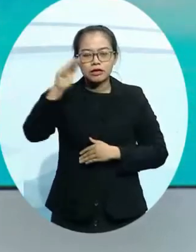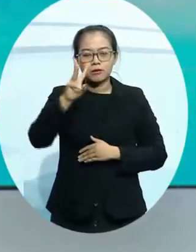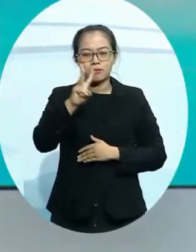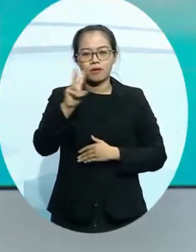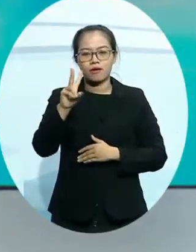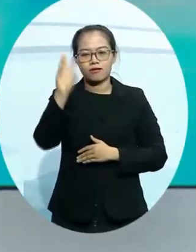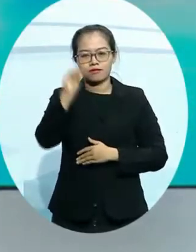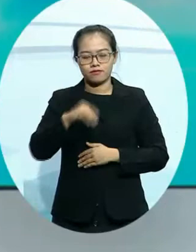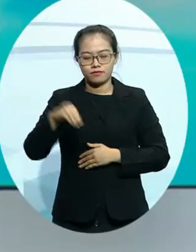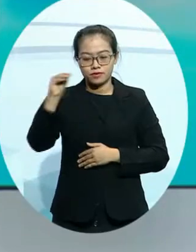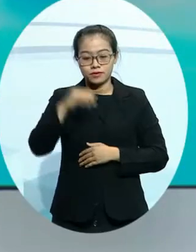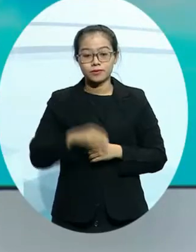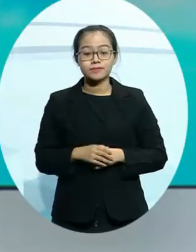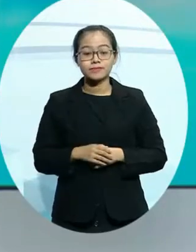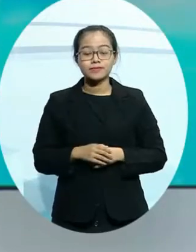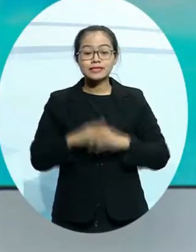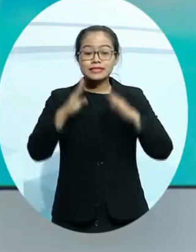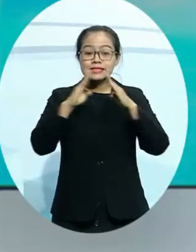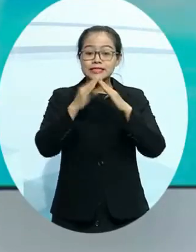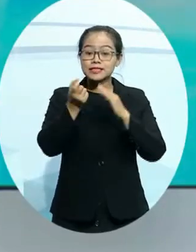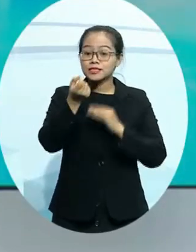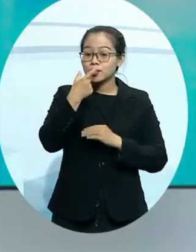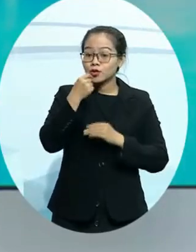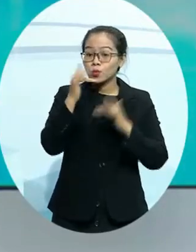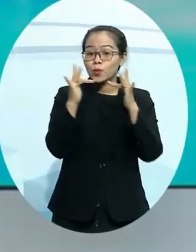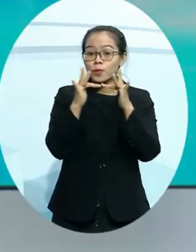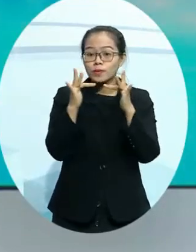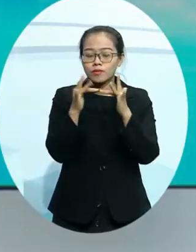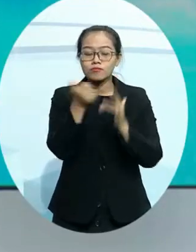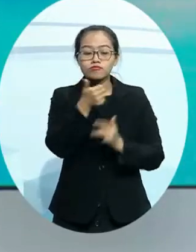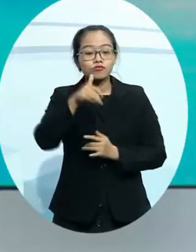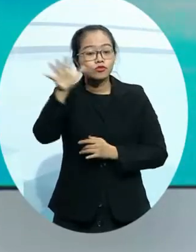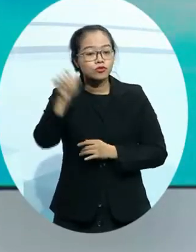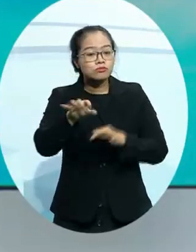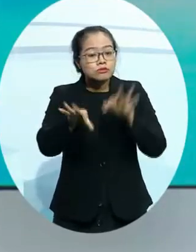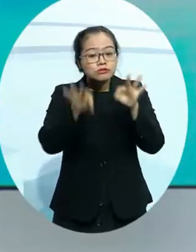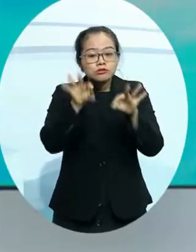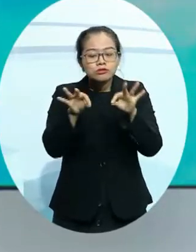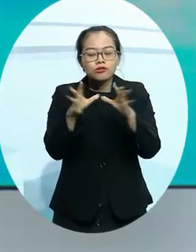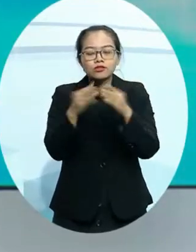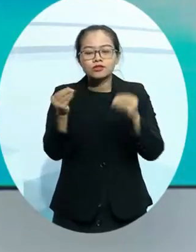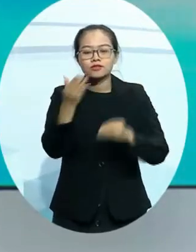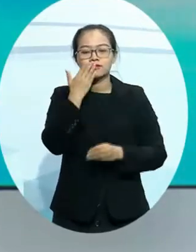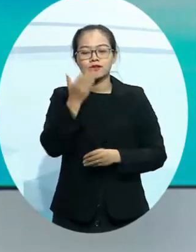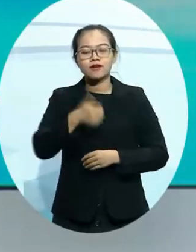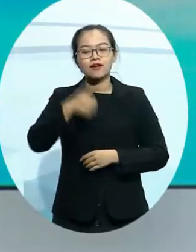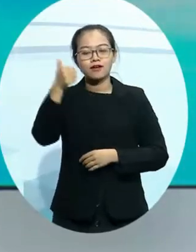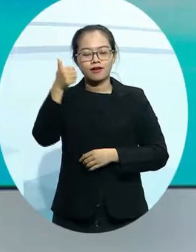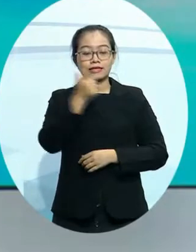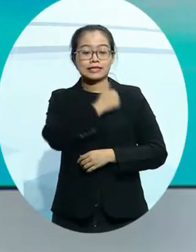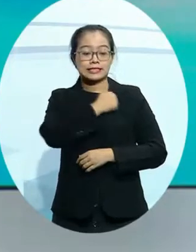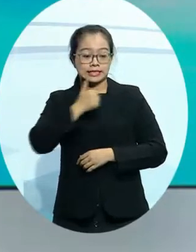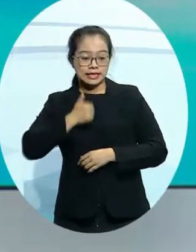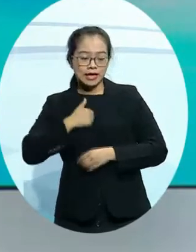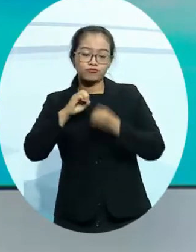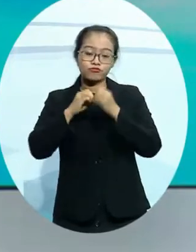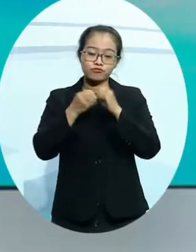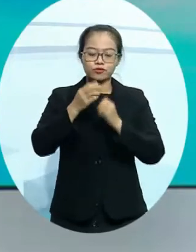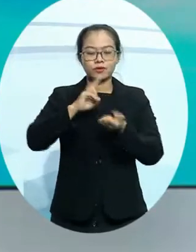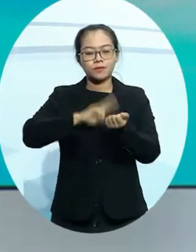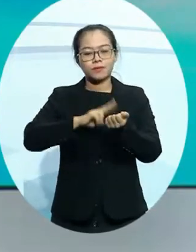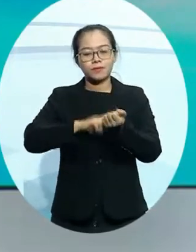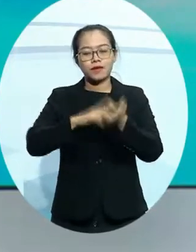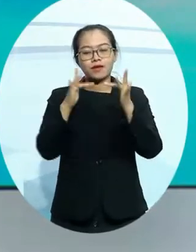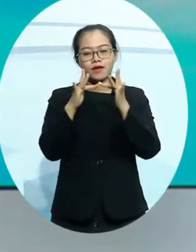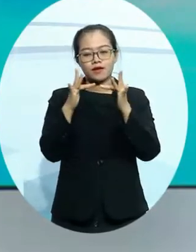của các nhà thuốc online, người tiêu dùng ngày càng có nhiều lựa chọn hơn trong việc khám chữa bệnh trực tuyến. Đại diện Redkit Việt Nam vừa ký kết hợp tác